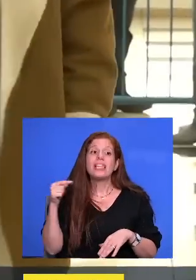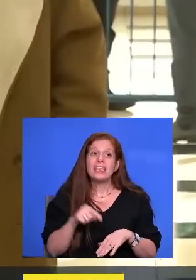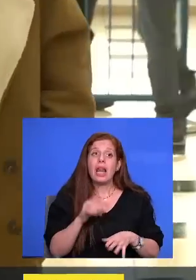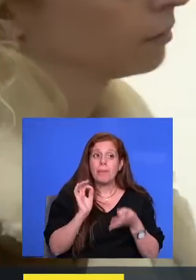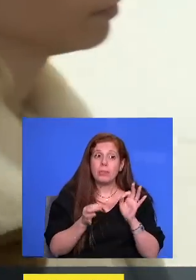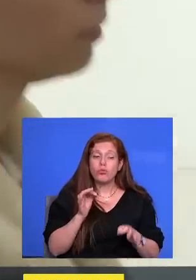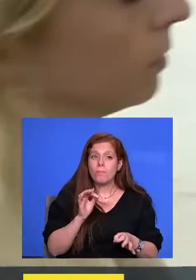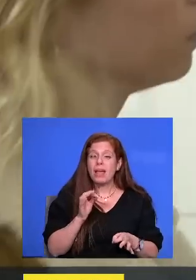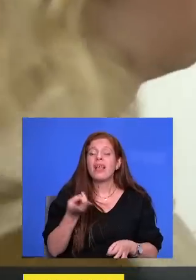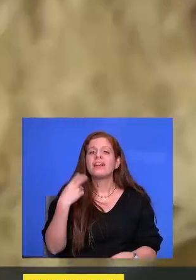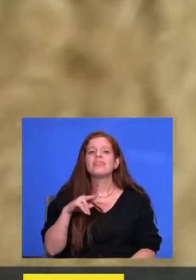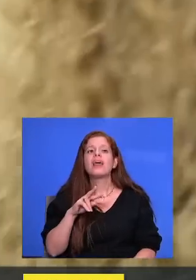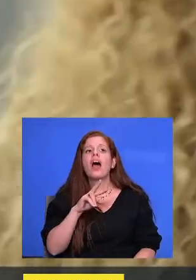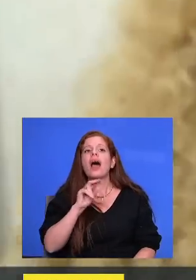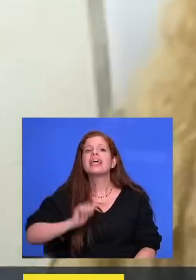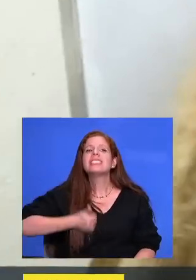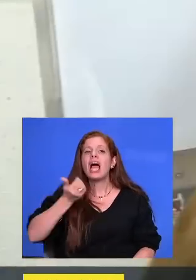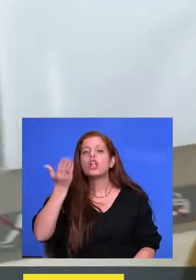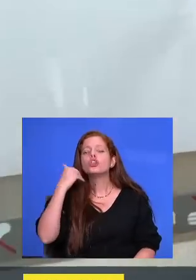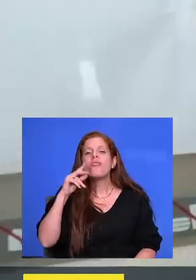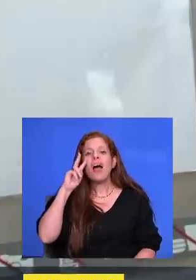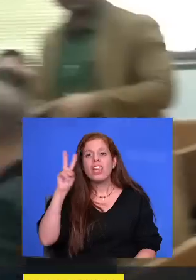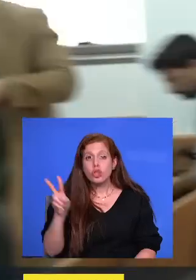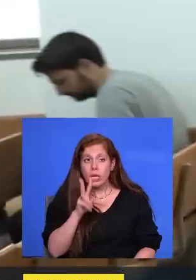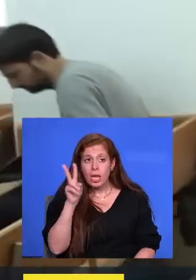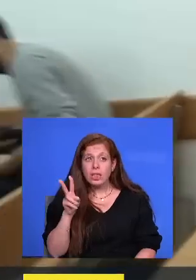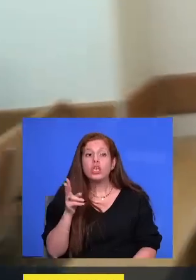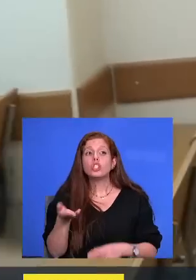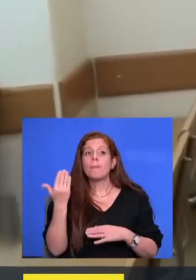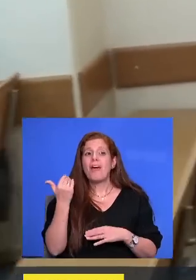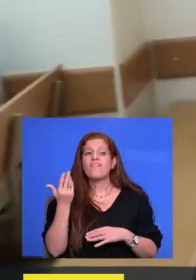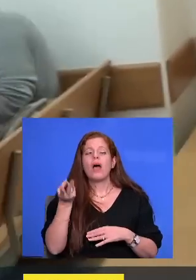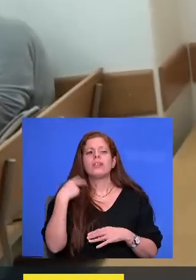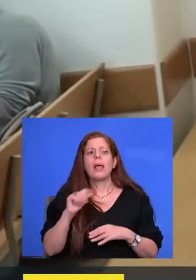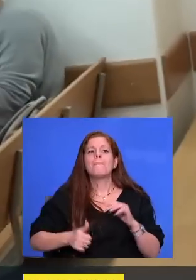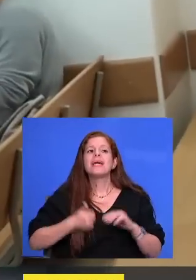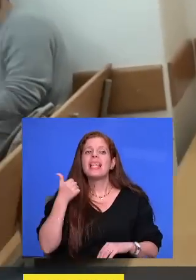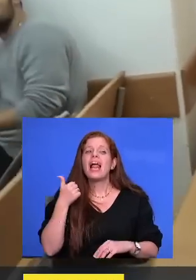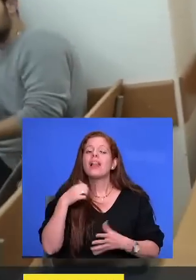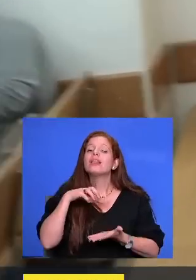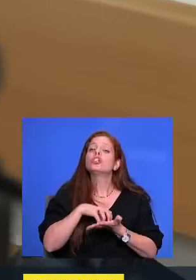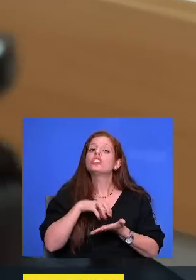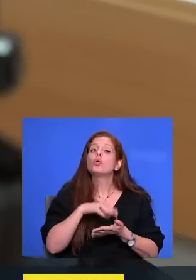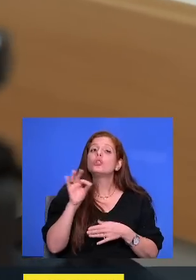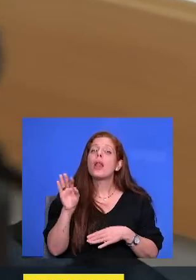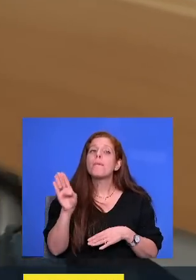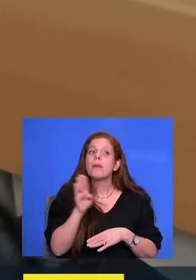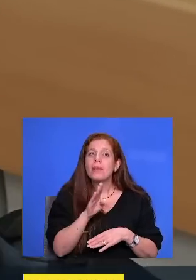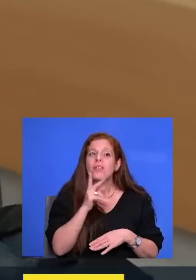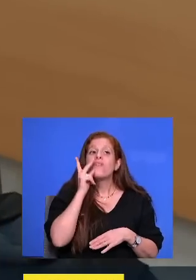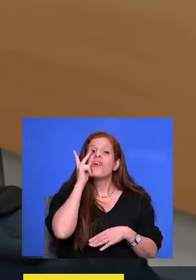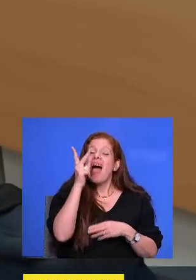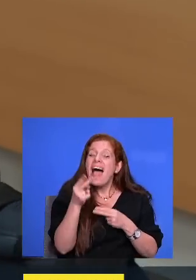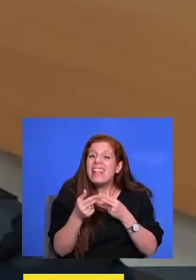למורת רוחה הייתה השרה לשעבר איילת שקד, ששימשה בעבר מנהלת לשכתו של בנימין נתניהו, וראתה מקרוב